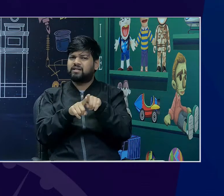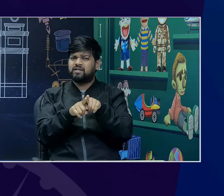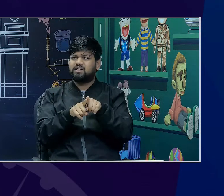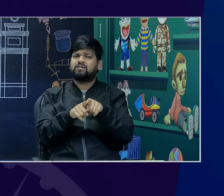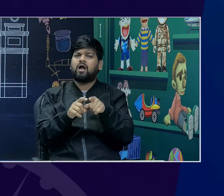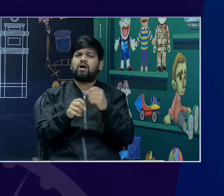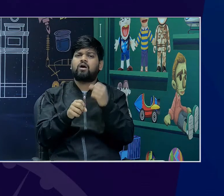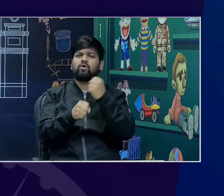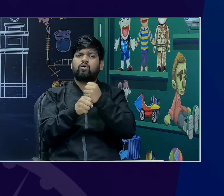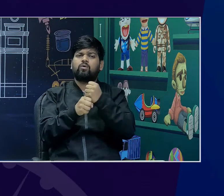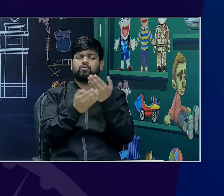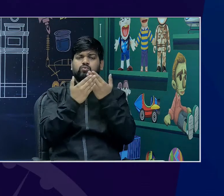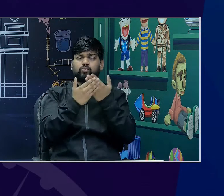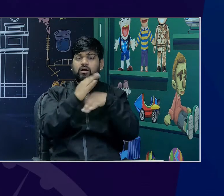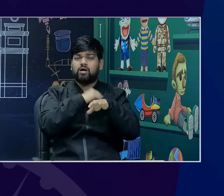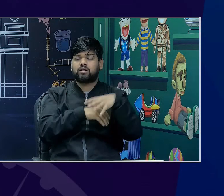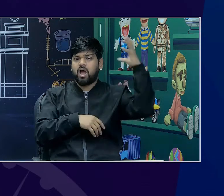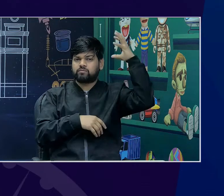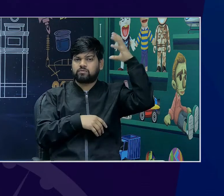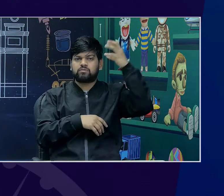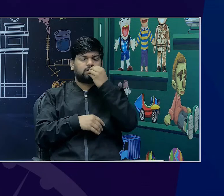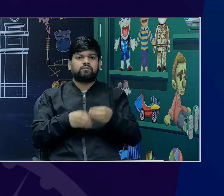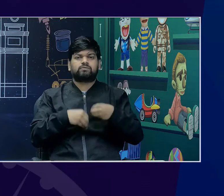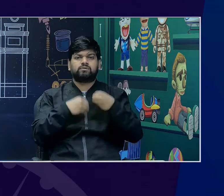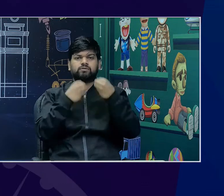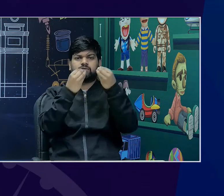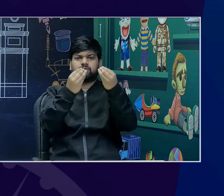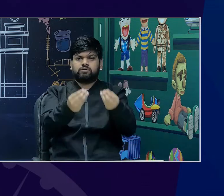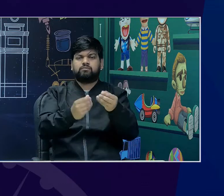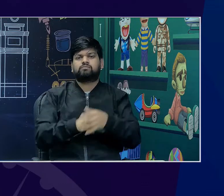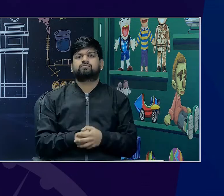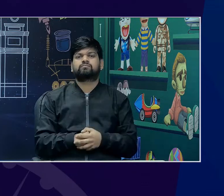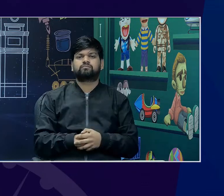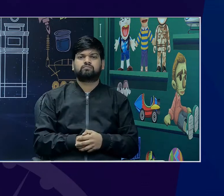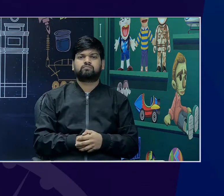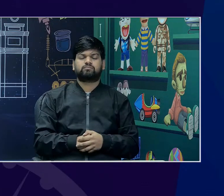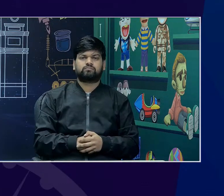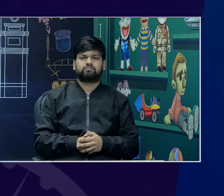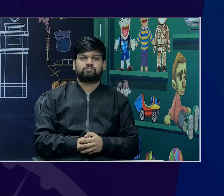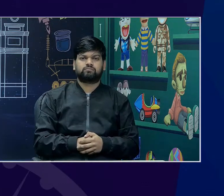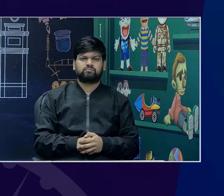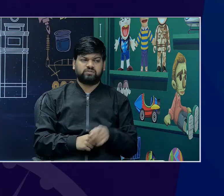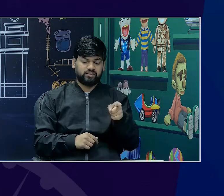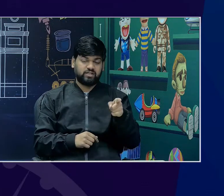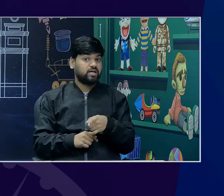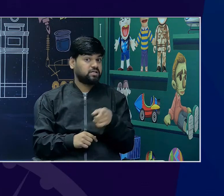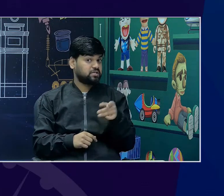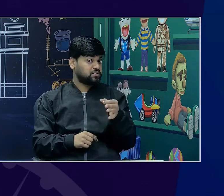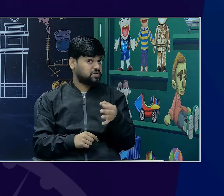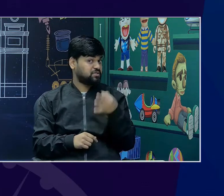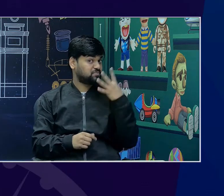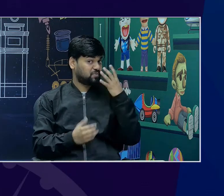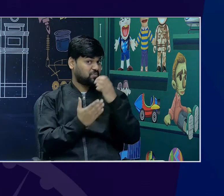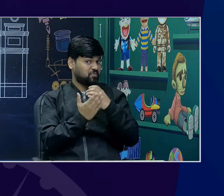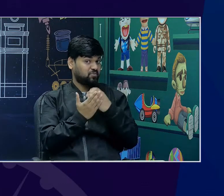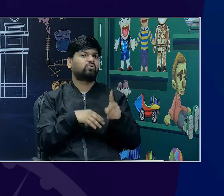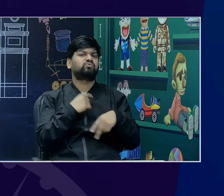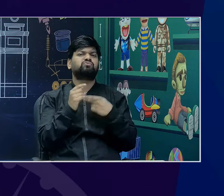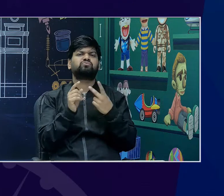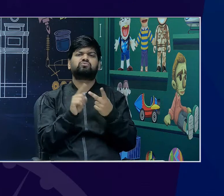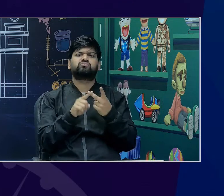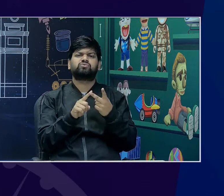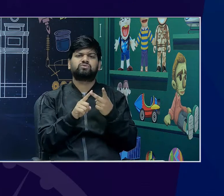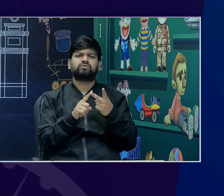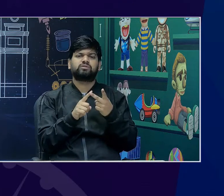a means of promoting their health and their overall turnover, so that is something which is there. Even Skill India और